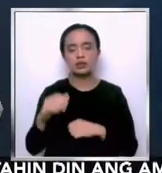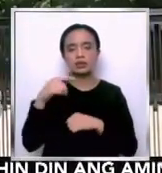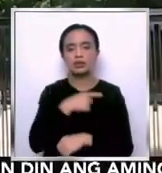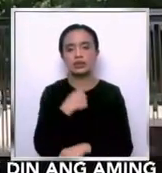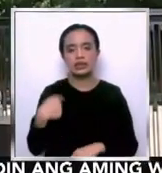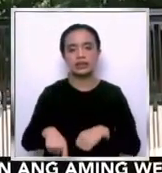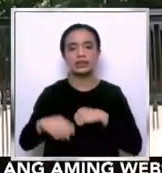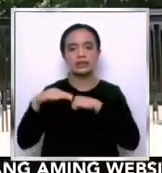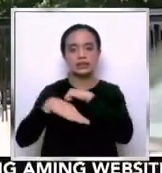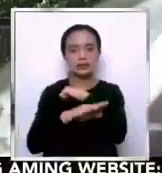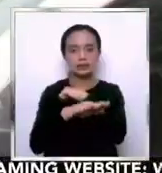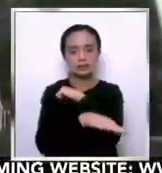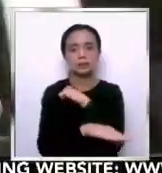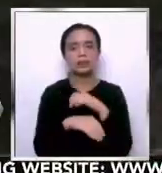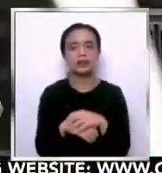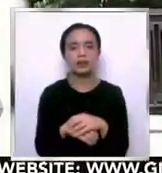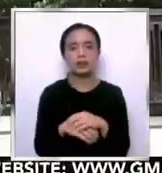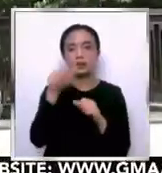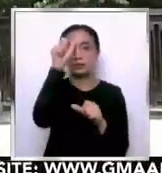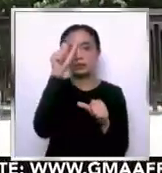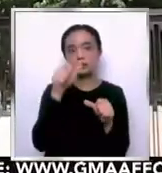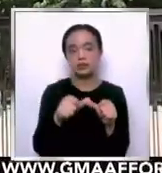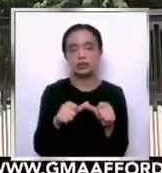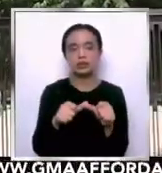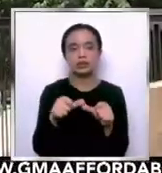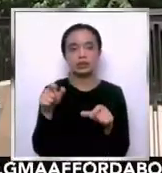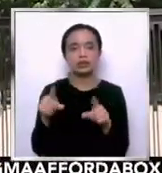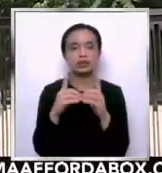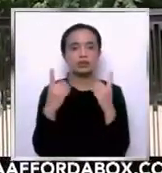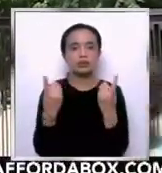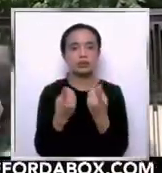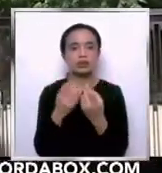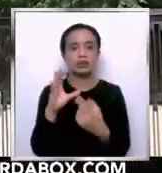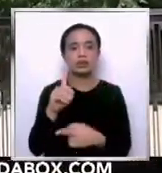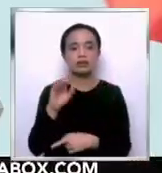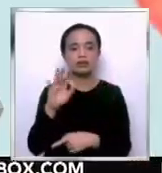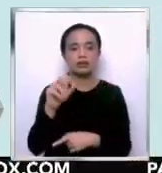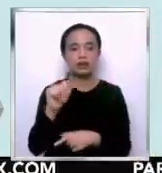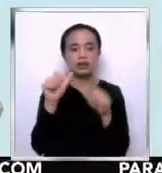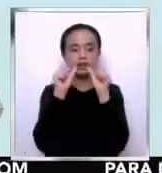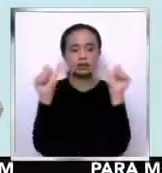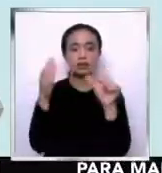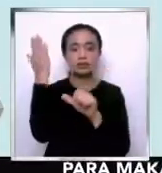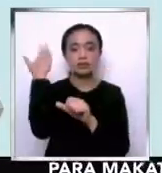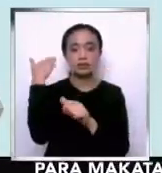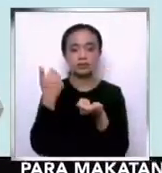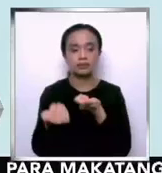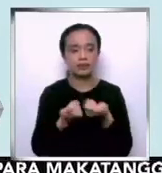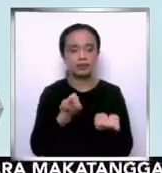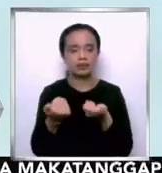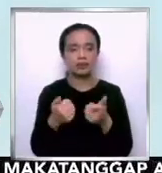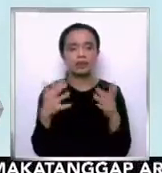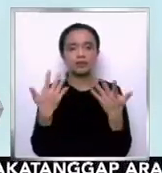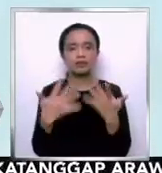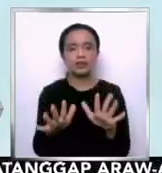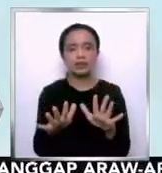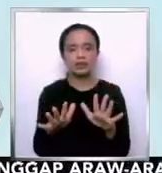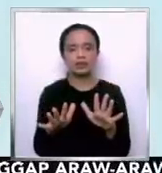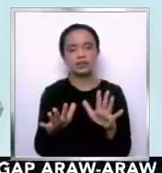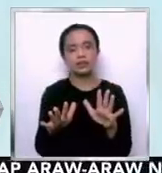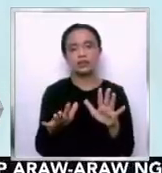Sea. Matatanda ang inanunsyo ng Department of Foreign Affairs sa nagdaang administrasyon na terminated completely na